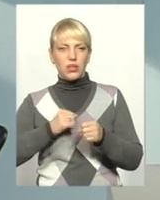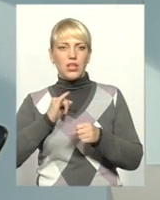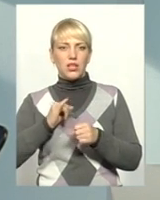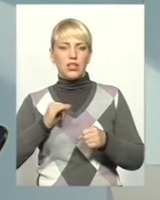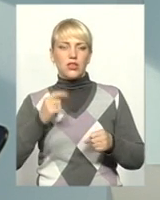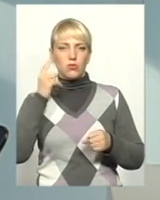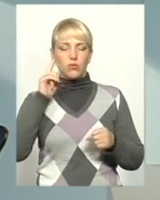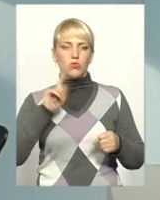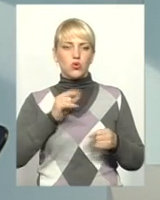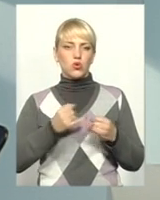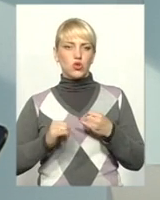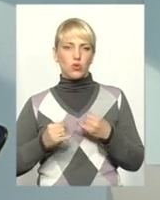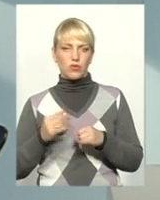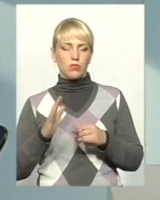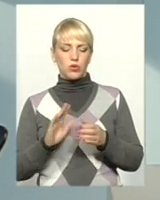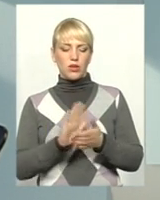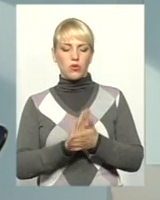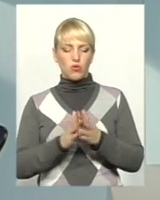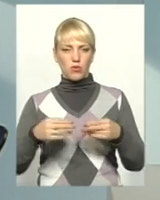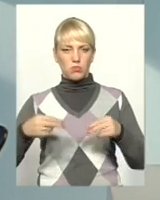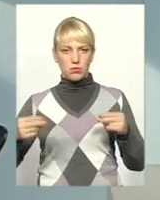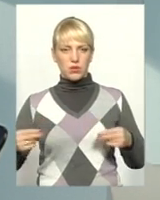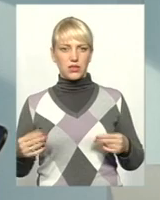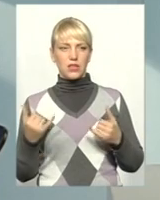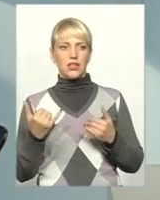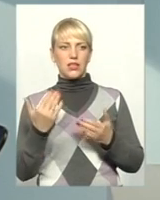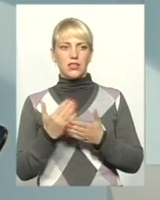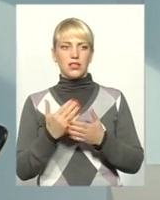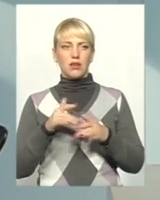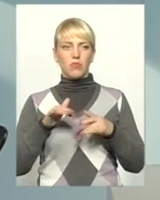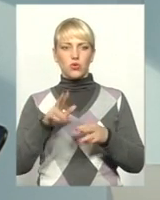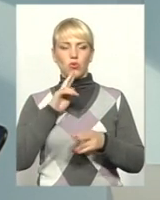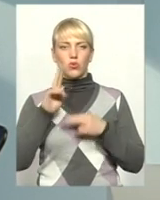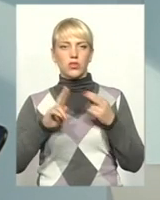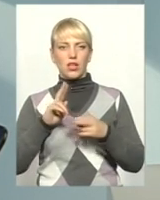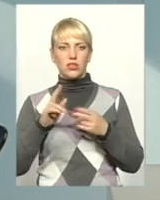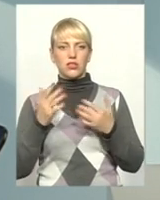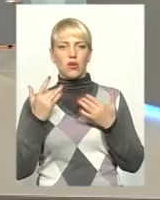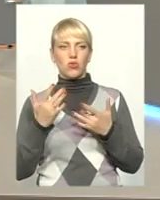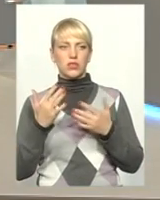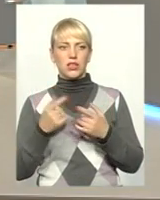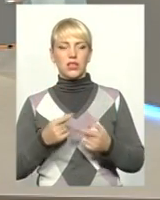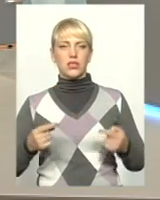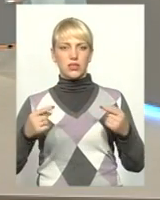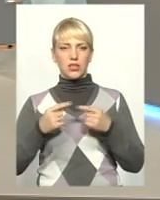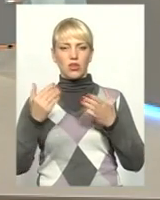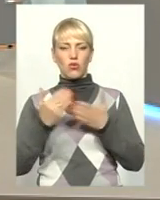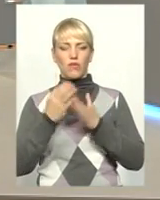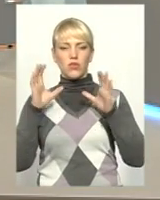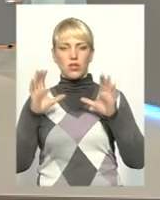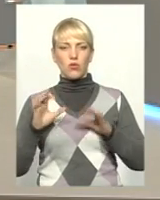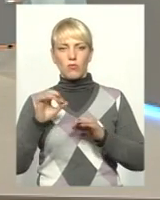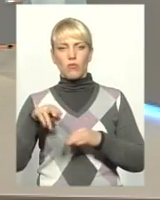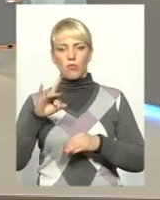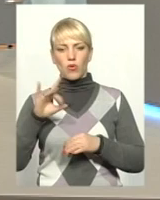20 жовтня буде підписаний договір. Зараз іде процедура оскарження. Постійки, згідно нового закону про державні